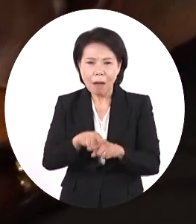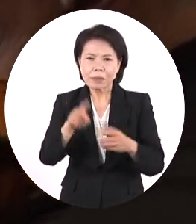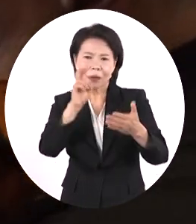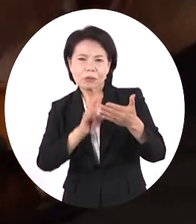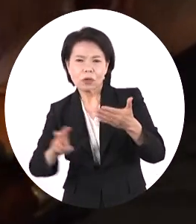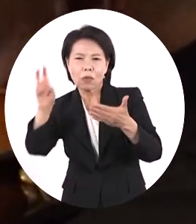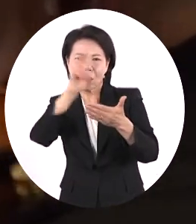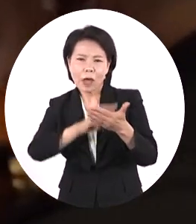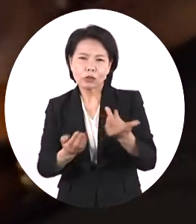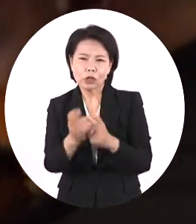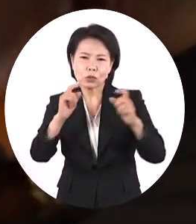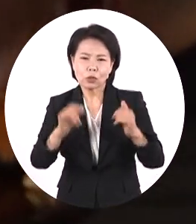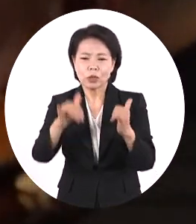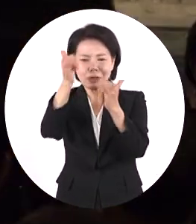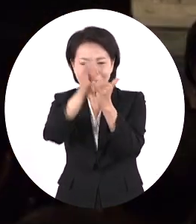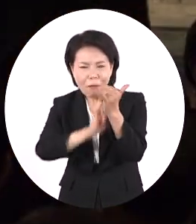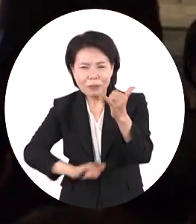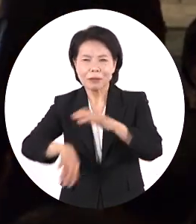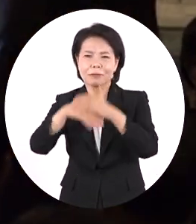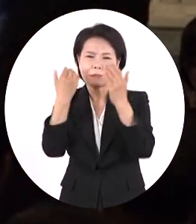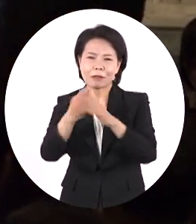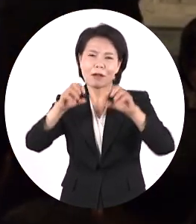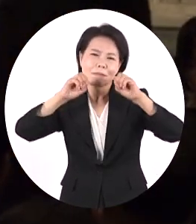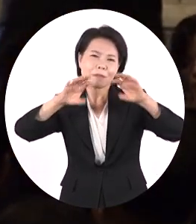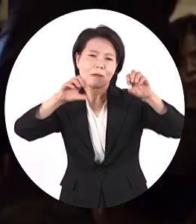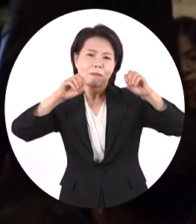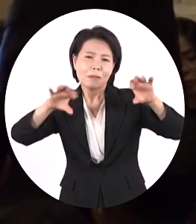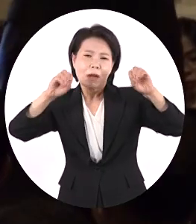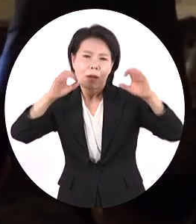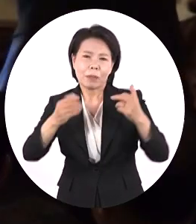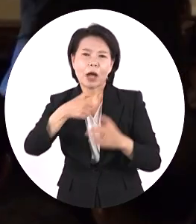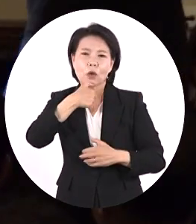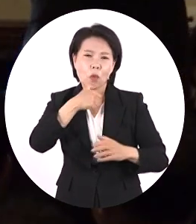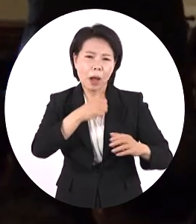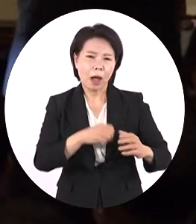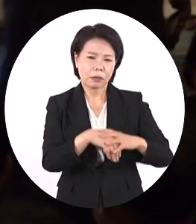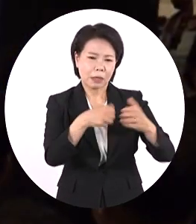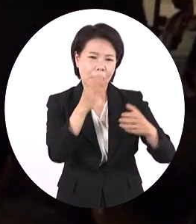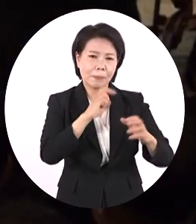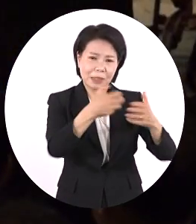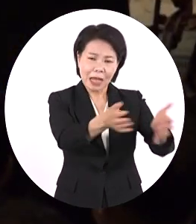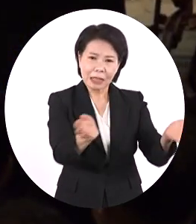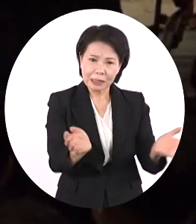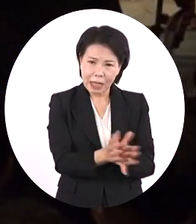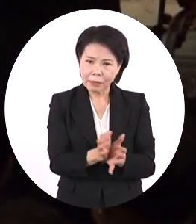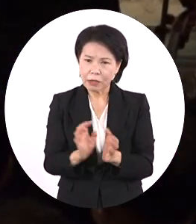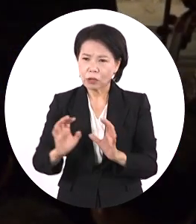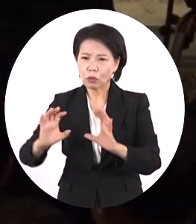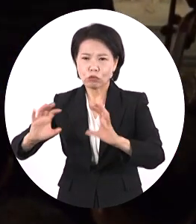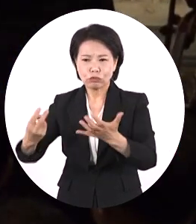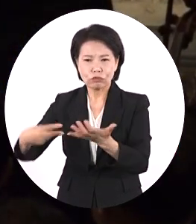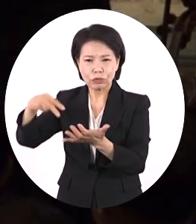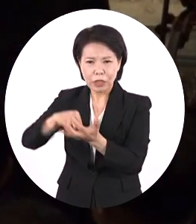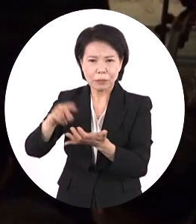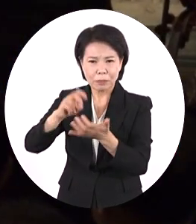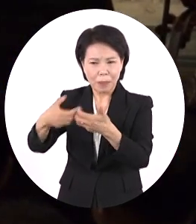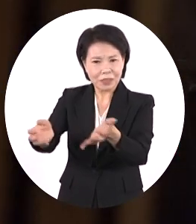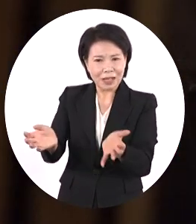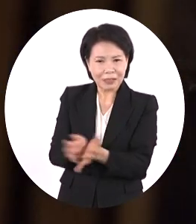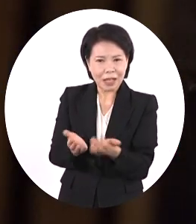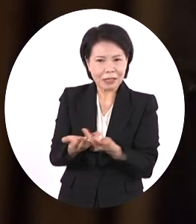애환과 바다의 기억을 녹여냈는데요. 로마 오페라 극장 단원들과 산타 체칠리아 국립음악원